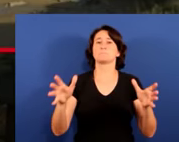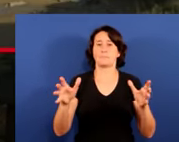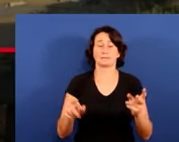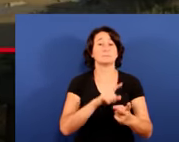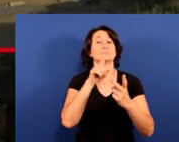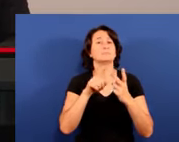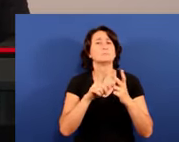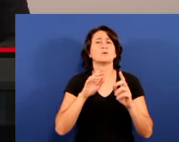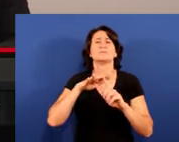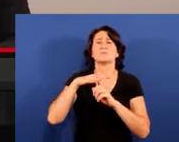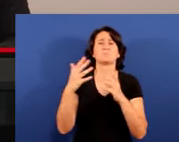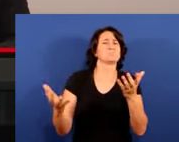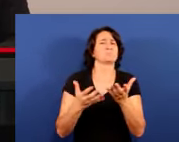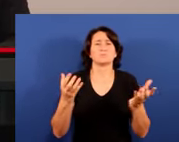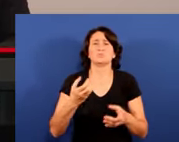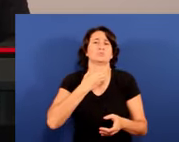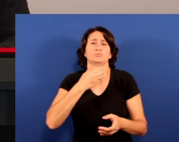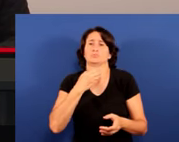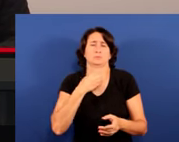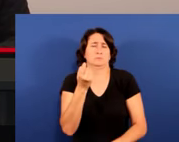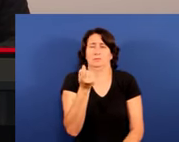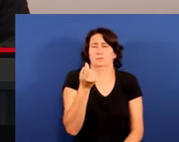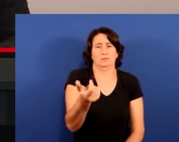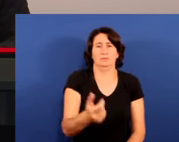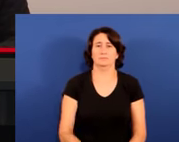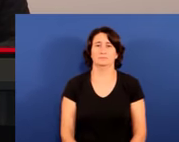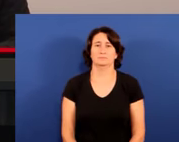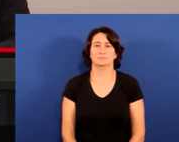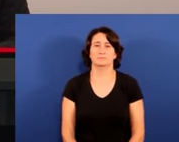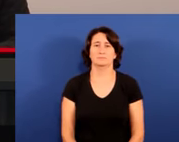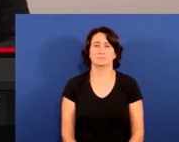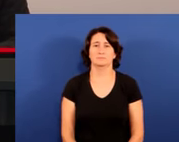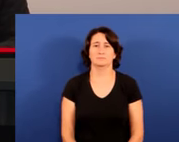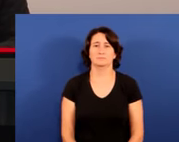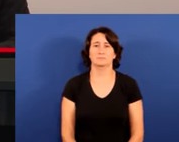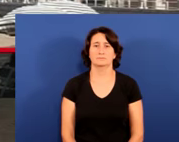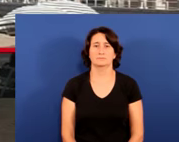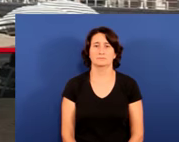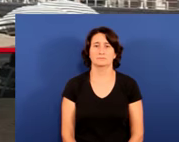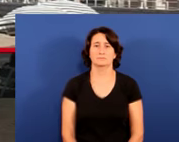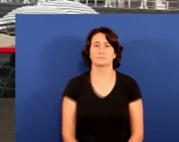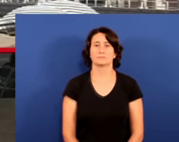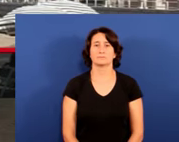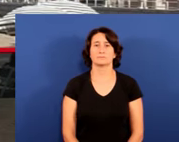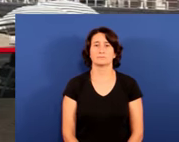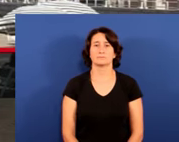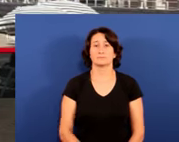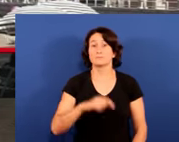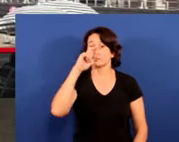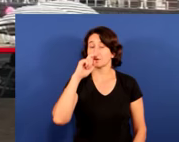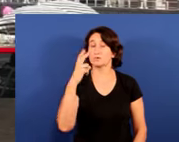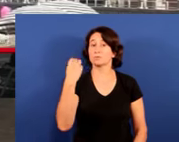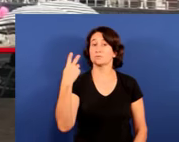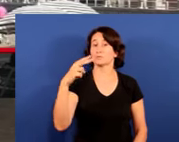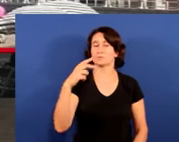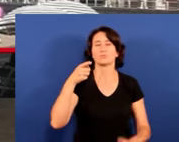denboraldian 6,5 milioi euro bideratu ditu Hondartzak garbi eta zainduta egoteko eta beharrezko azpiegiturak eta zerbitzuak